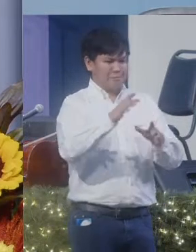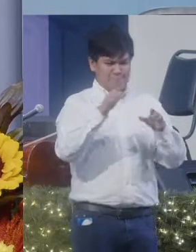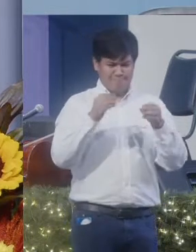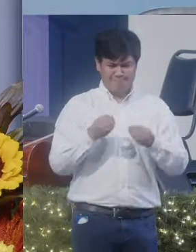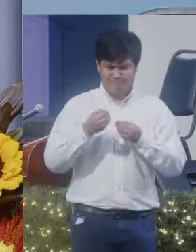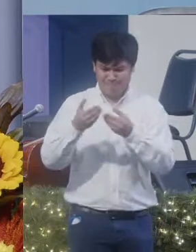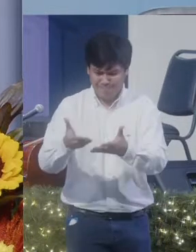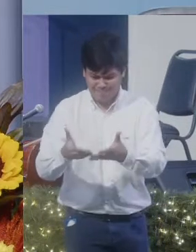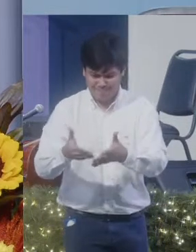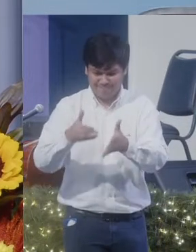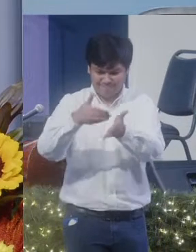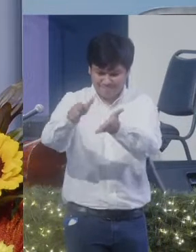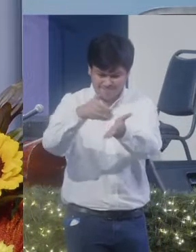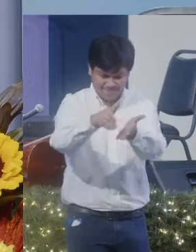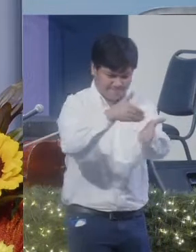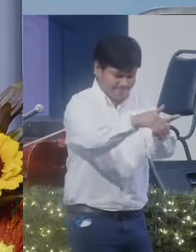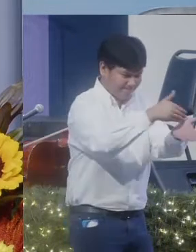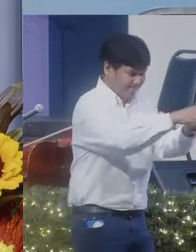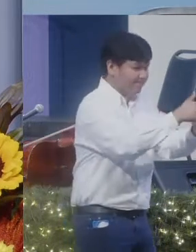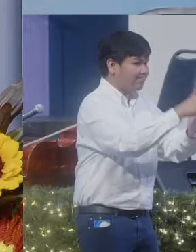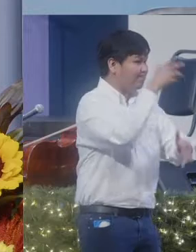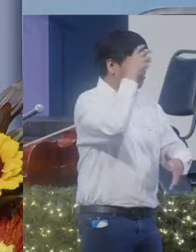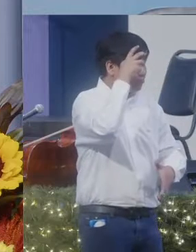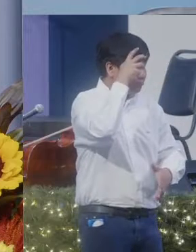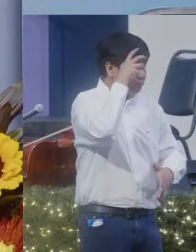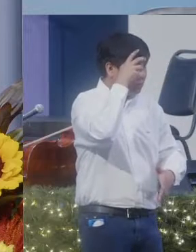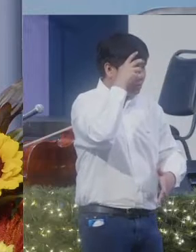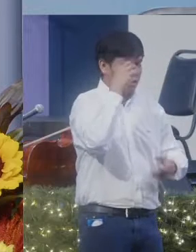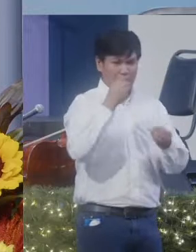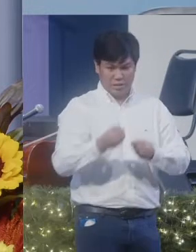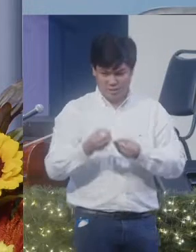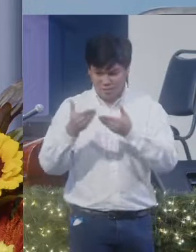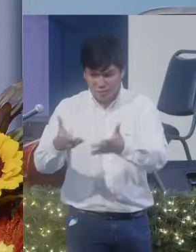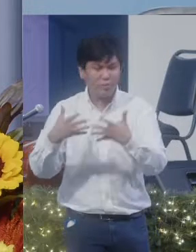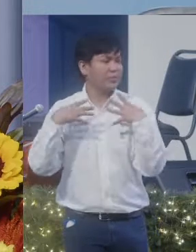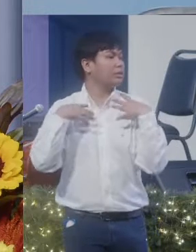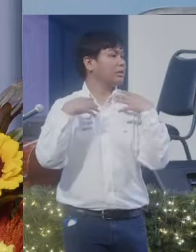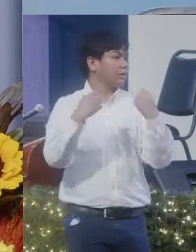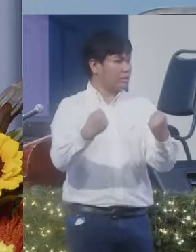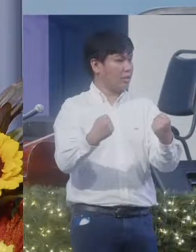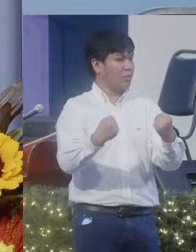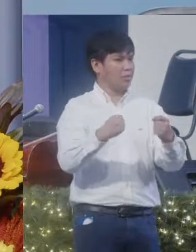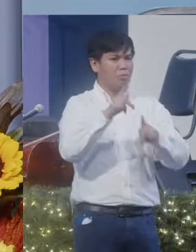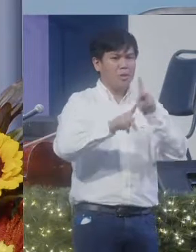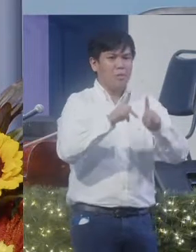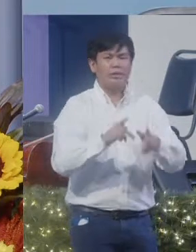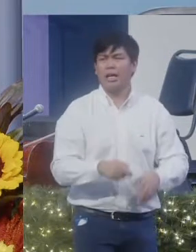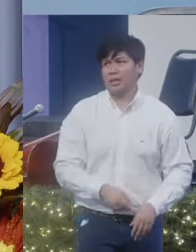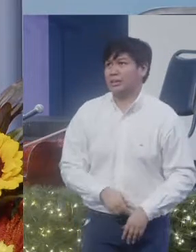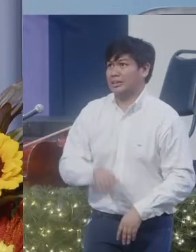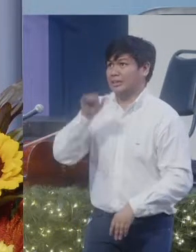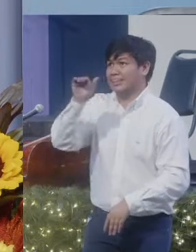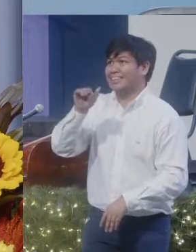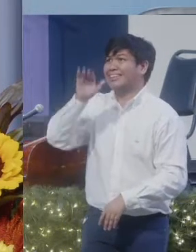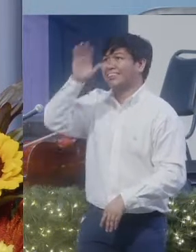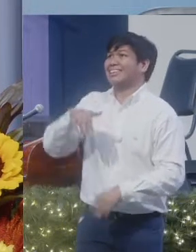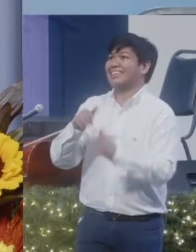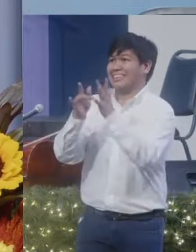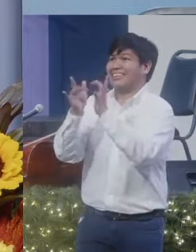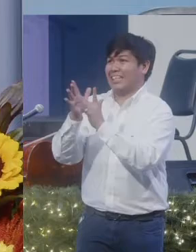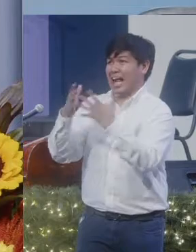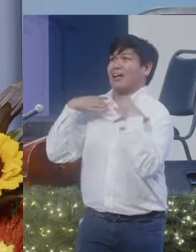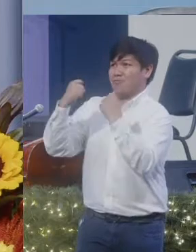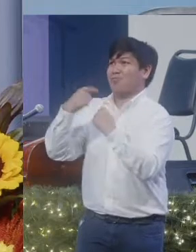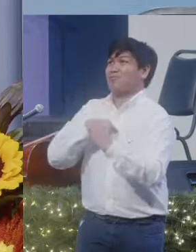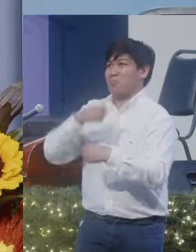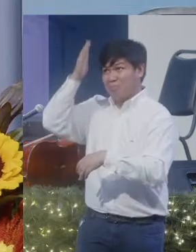Nagpapalayas ng mga demonyo. So yung crowd po na yon was pressing on him, sabi nga sa Tagalog translation, sinisiksik si